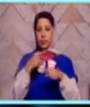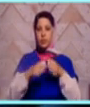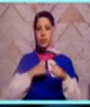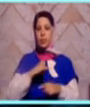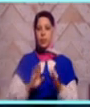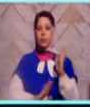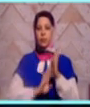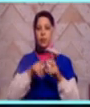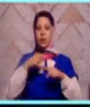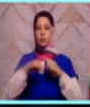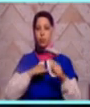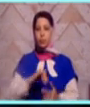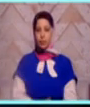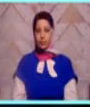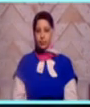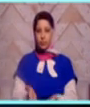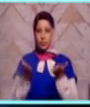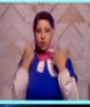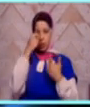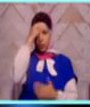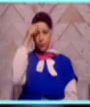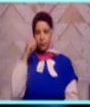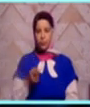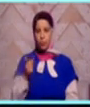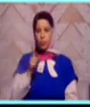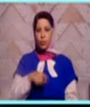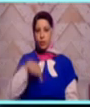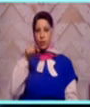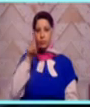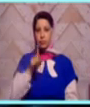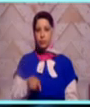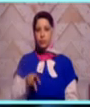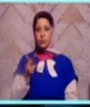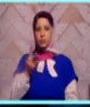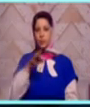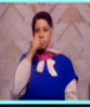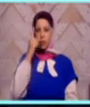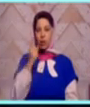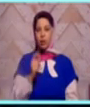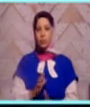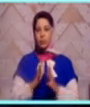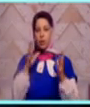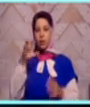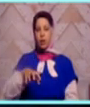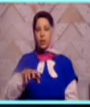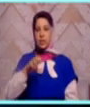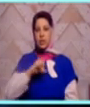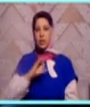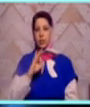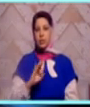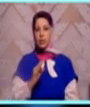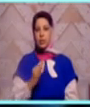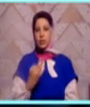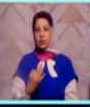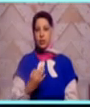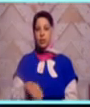الارتفاع المؤقت في درجات الحراره غدا الاحد ان شاء الله عظمى على القاهره الكبرى في الظل هتكون 39 درجه